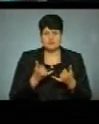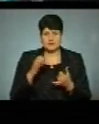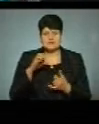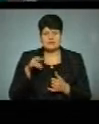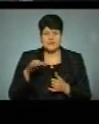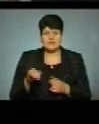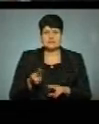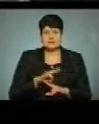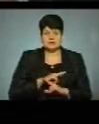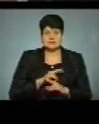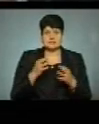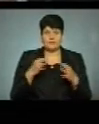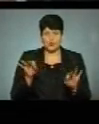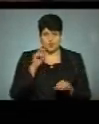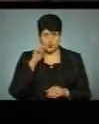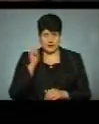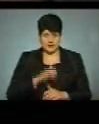«Загинули за волю України».